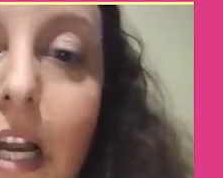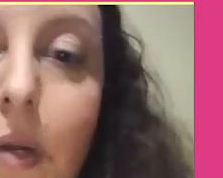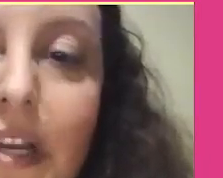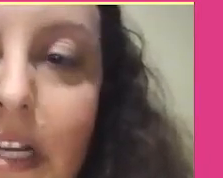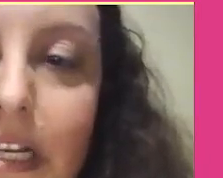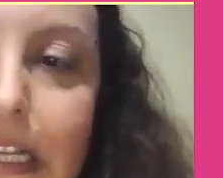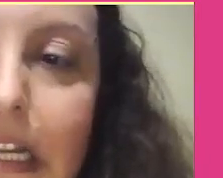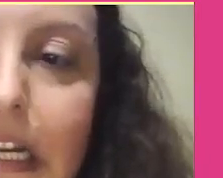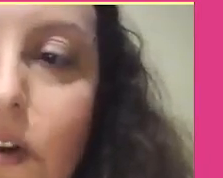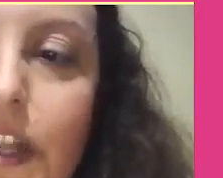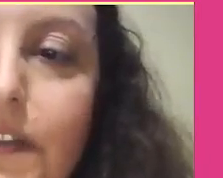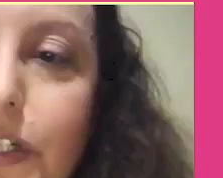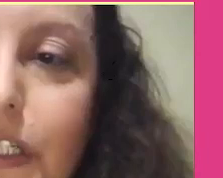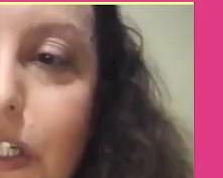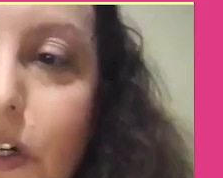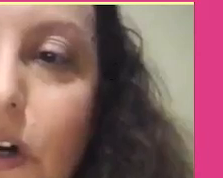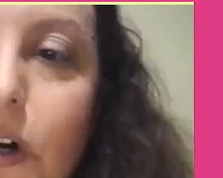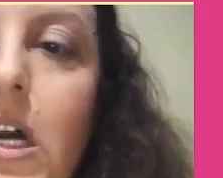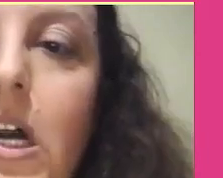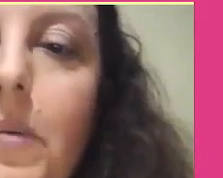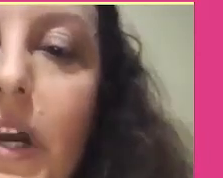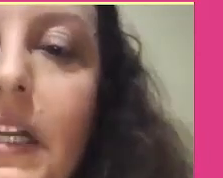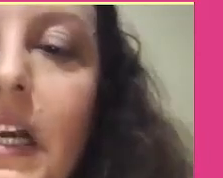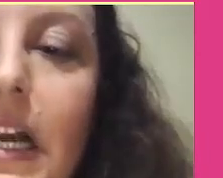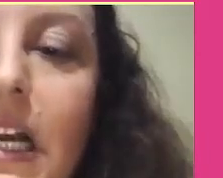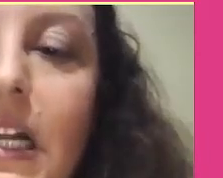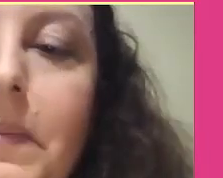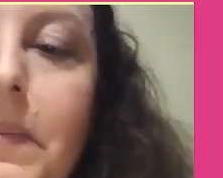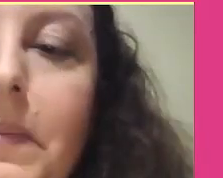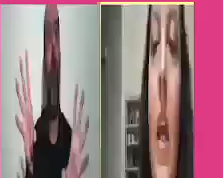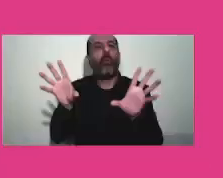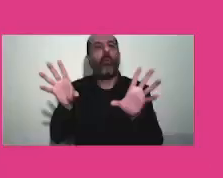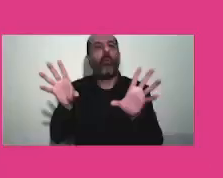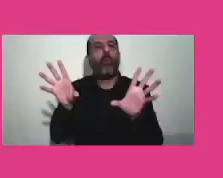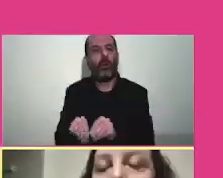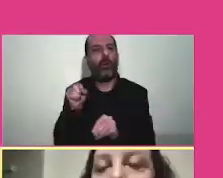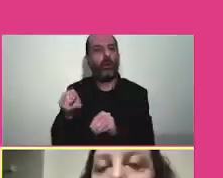ένα άλλο παιχνίδι, λίγο διαφορετικό, που έχει να κάνει με